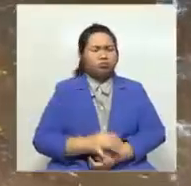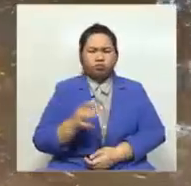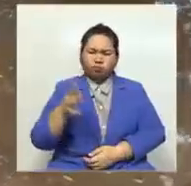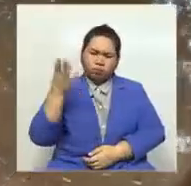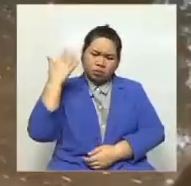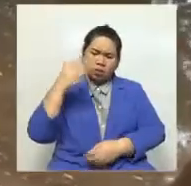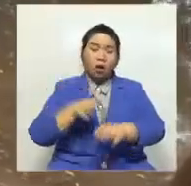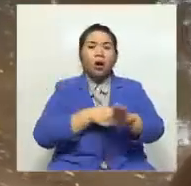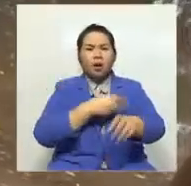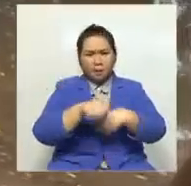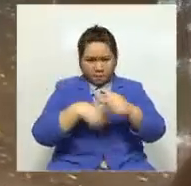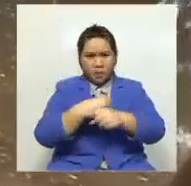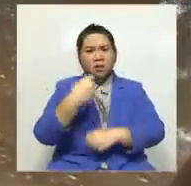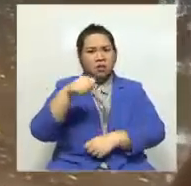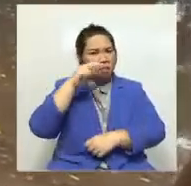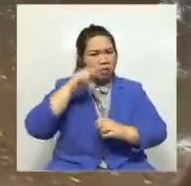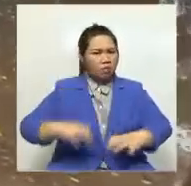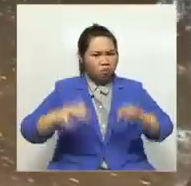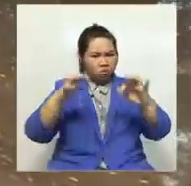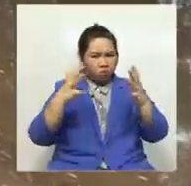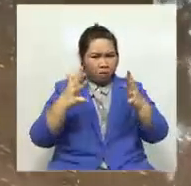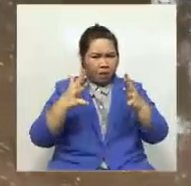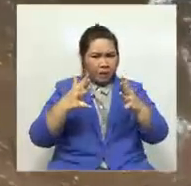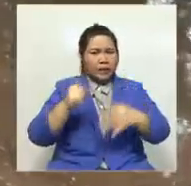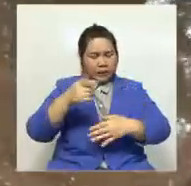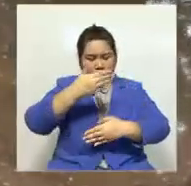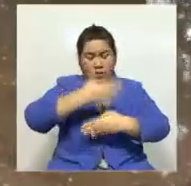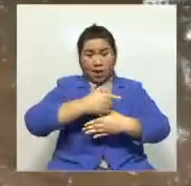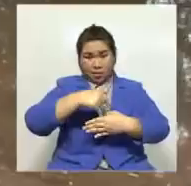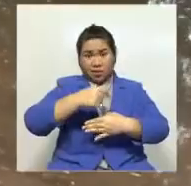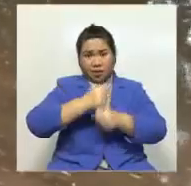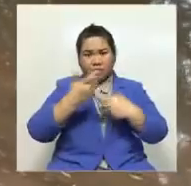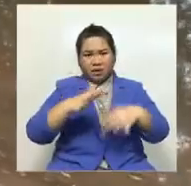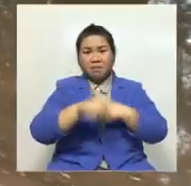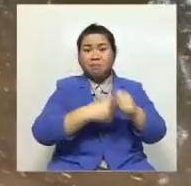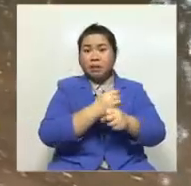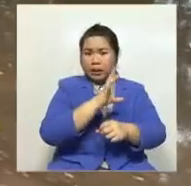นละ 10 ปี แล้วเจ็ดเขื่อนมันก็7 ปีแล้วเนี่ย